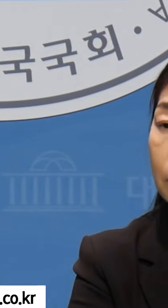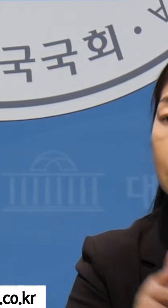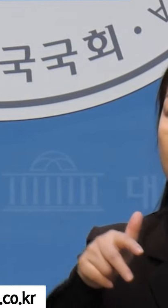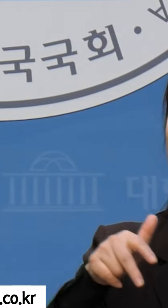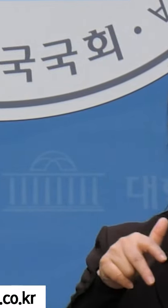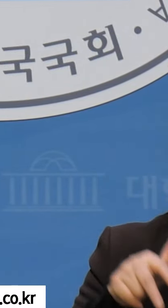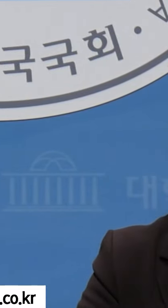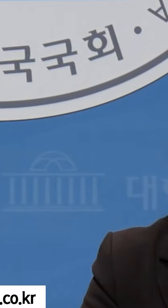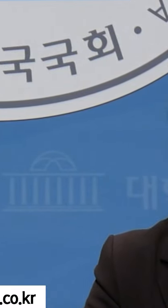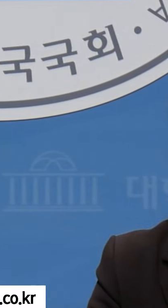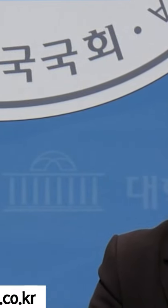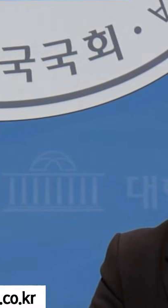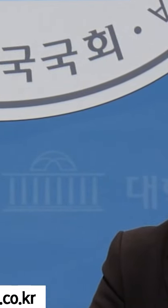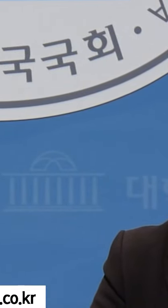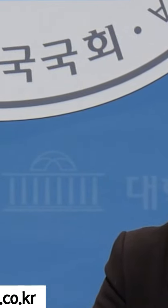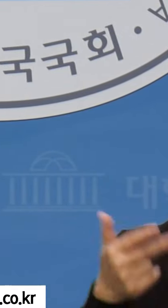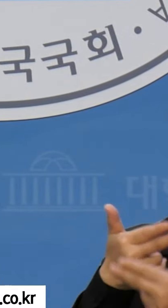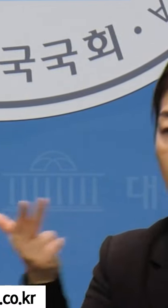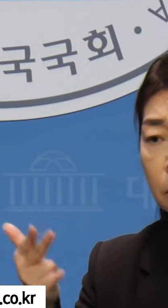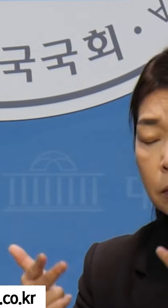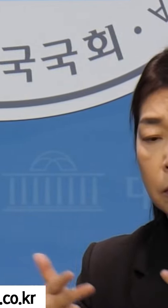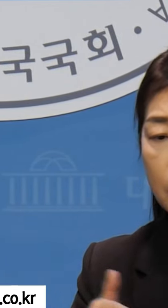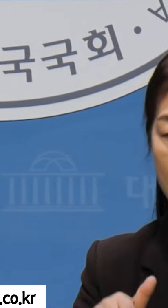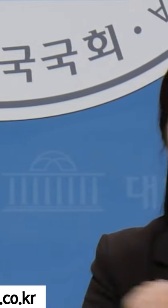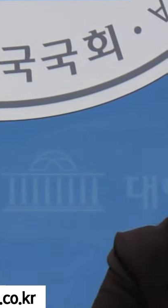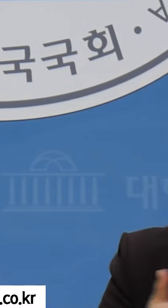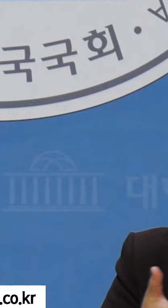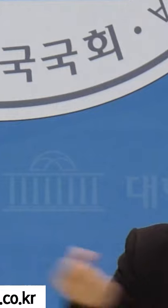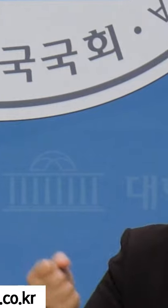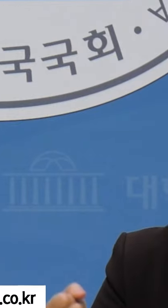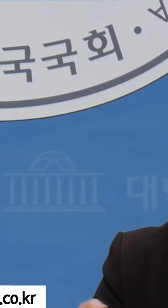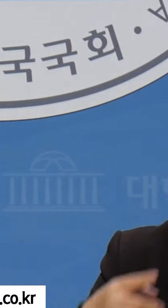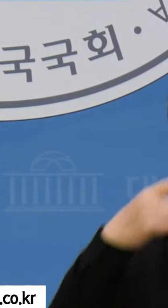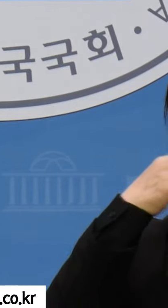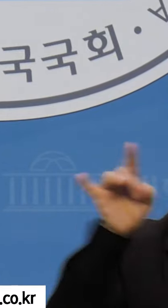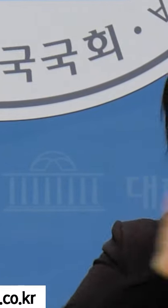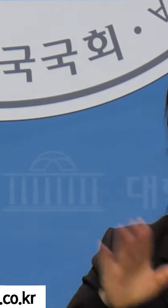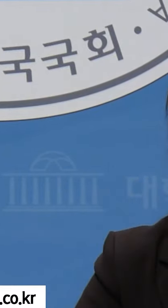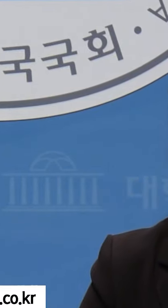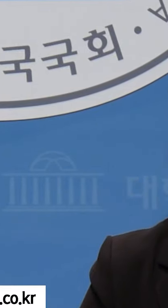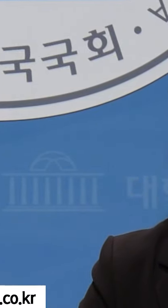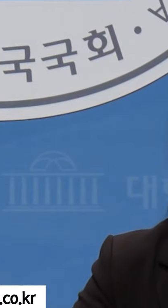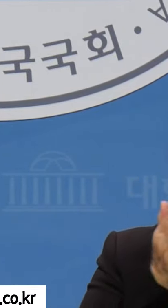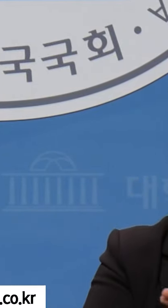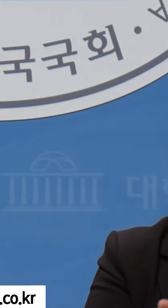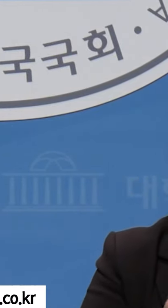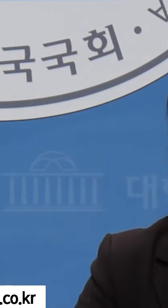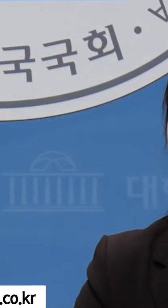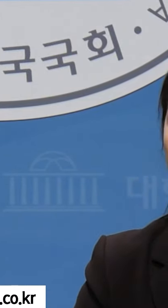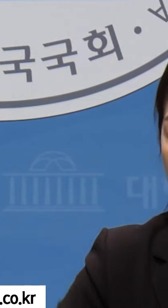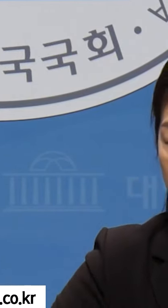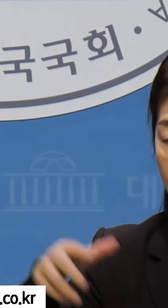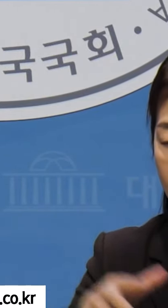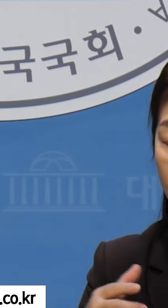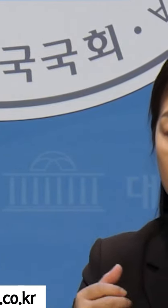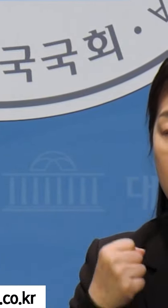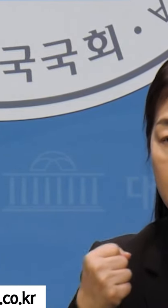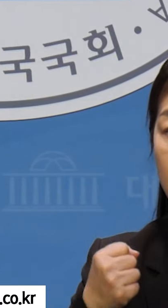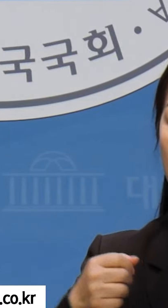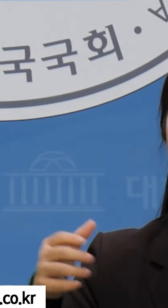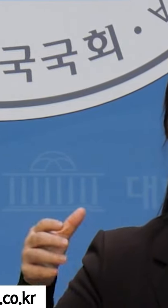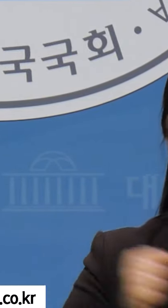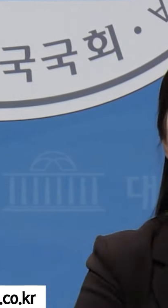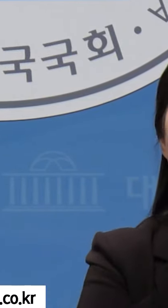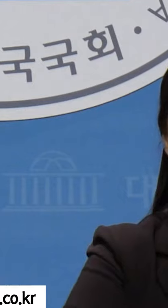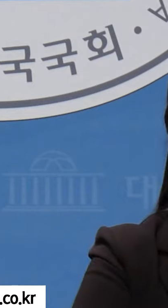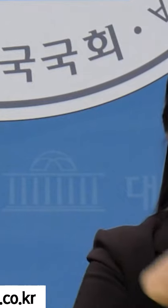더불어민주당은 친명, 친문 갈라치기를 단호하게 거부합니다. 민주당의 단합된 힘으로 윤석열